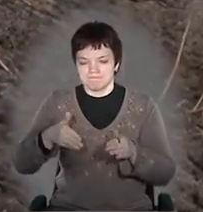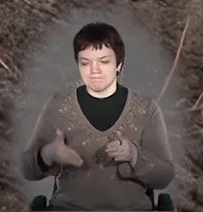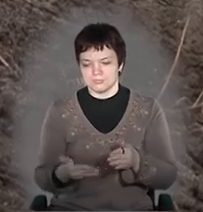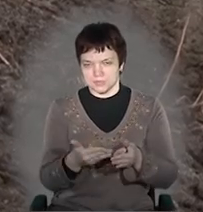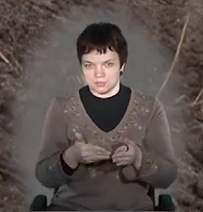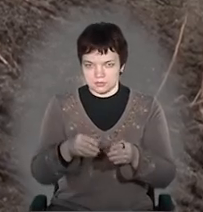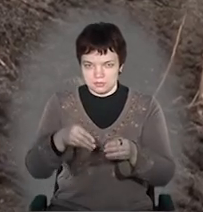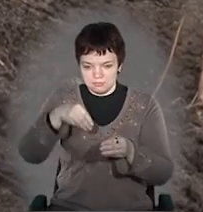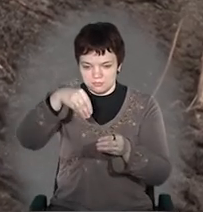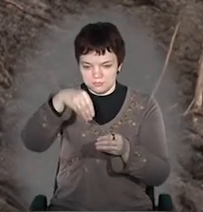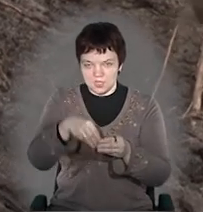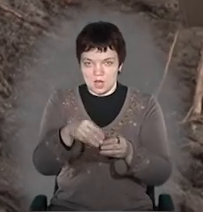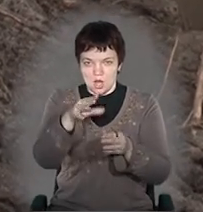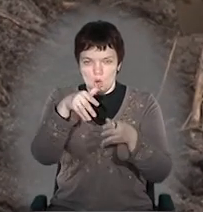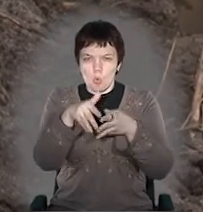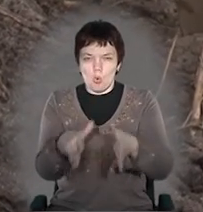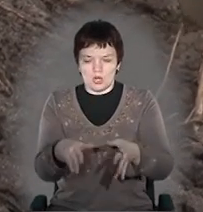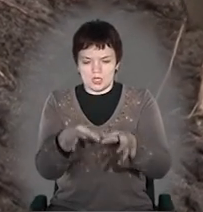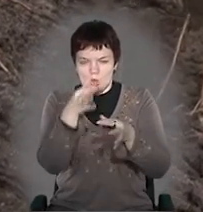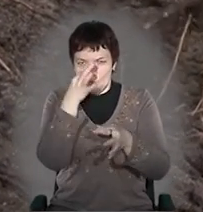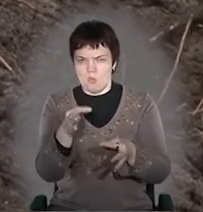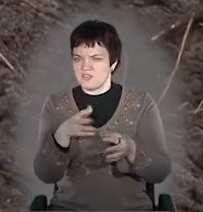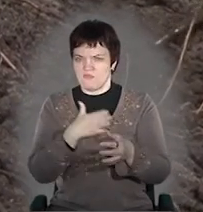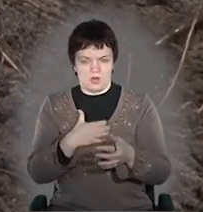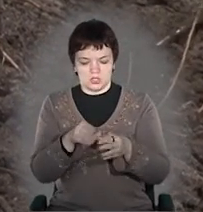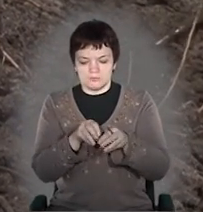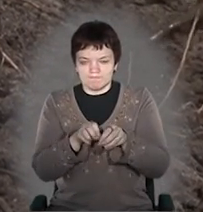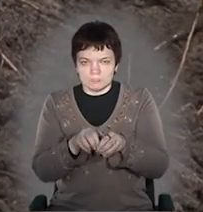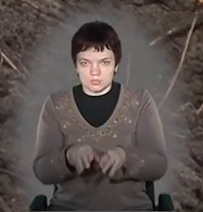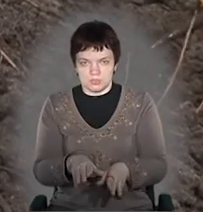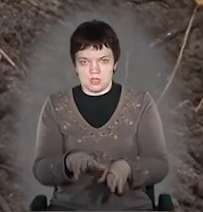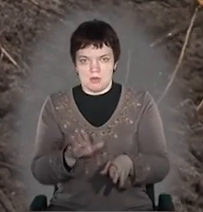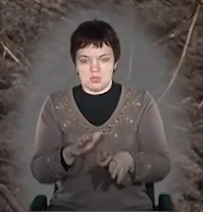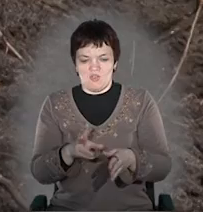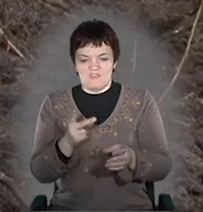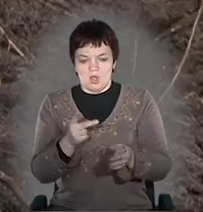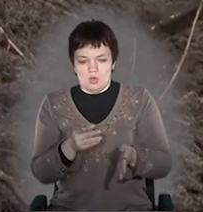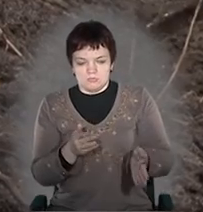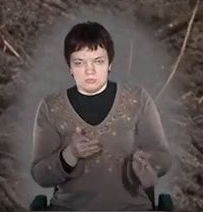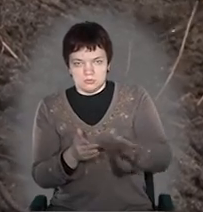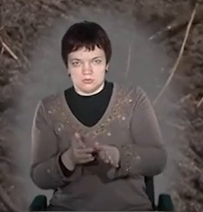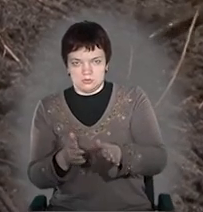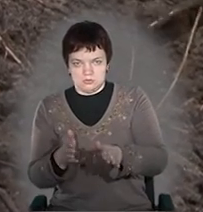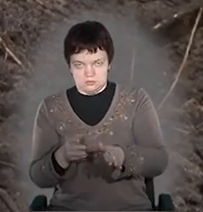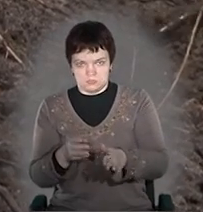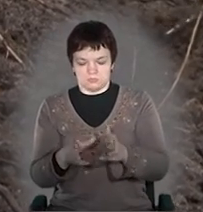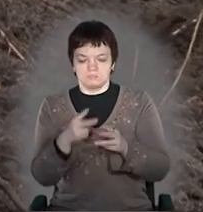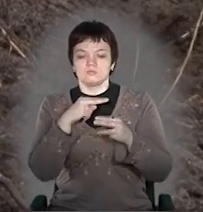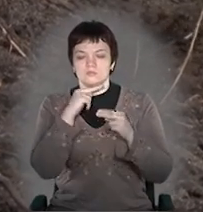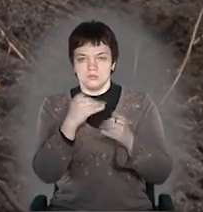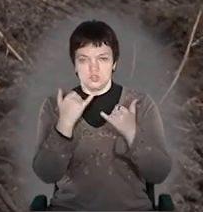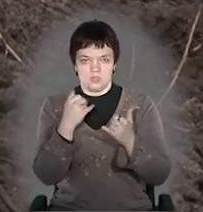и поднимай вверх, расправляя корешок. Вторым движением опускается, притрамбовывается нижняя часть, убирается